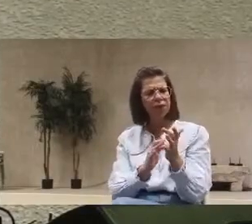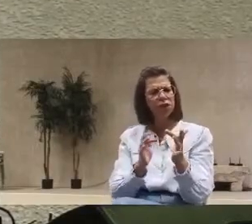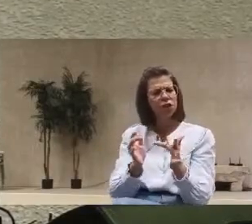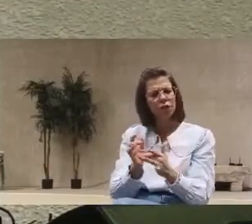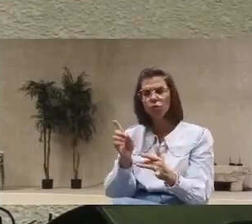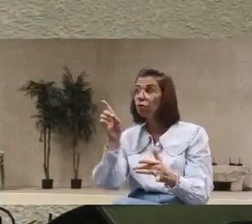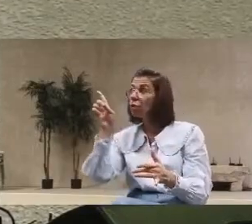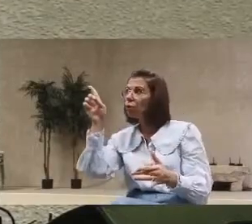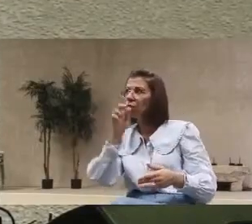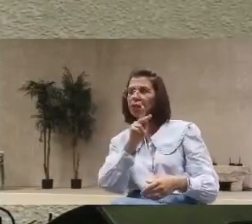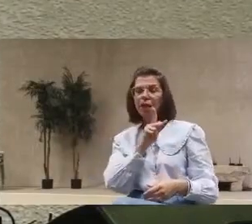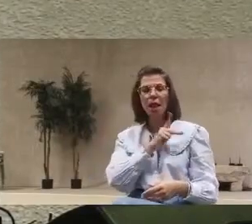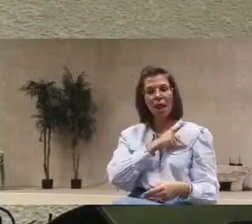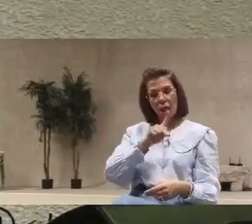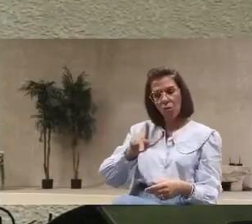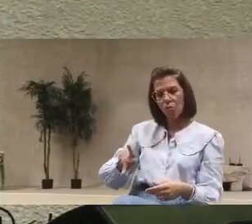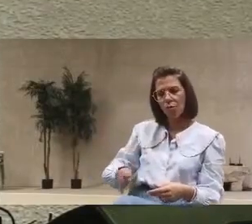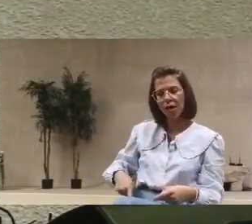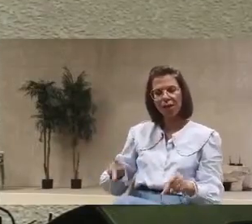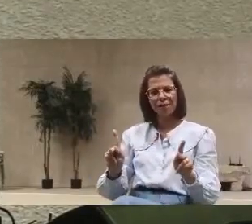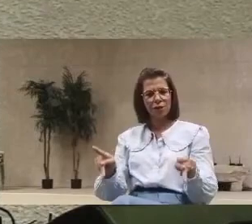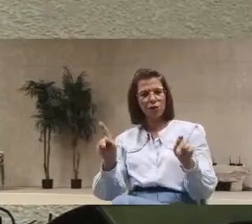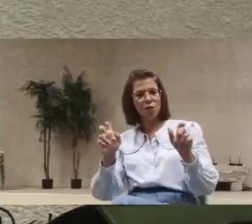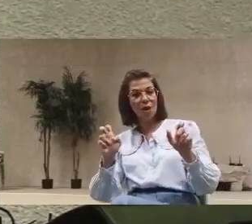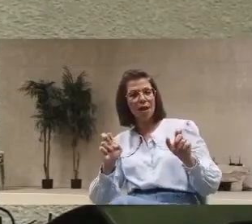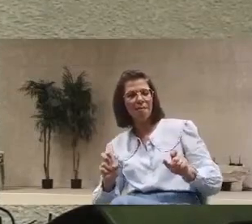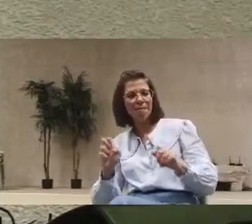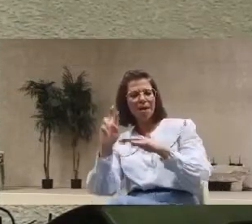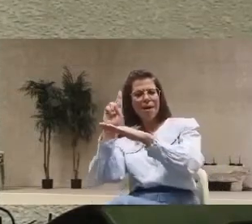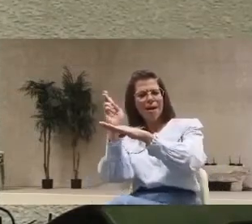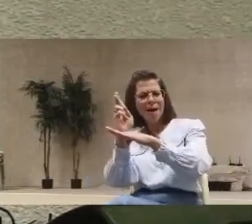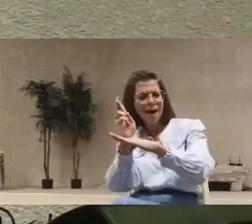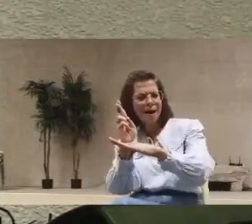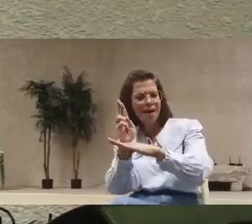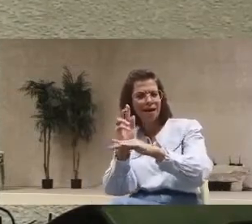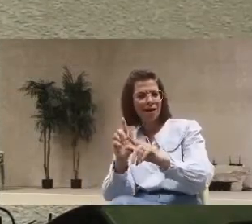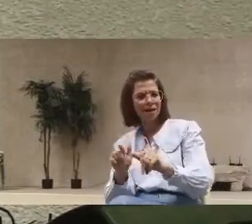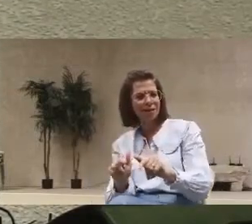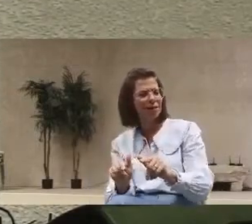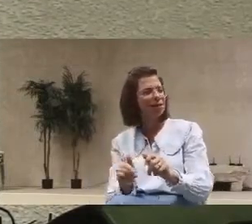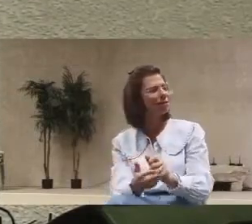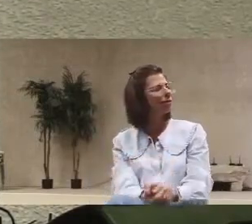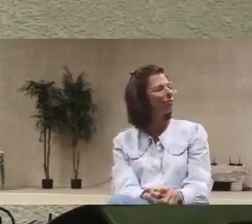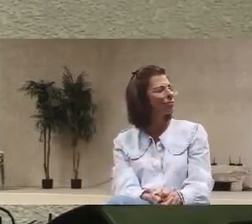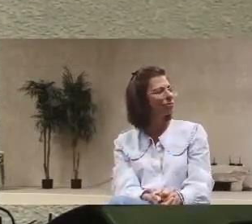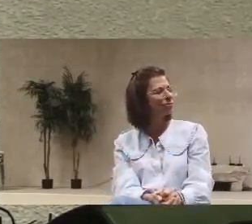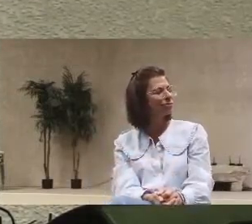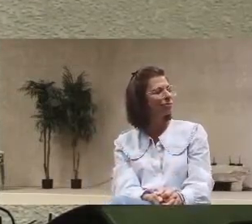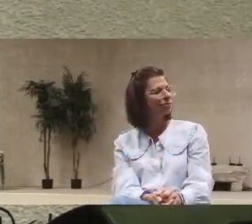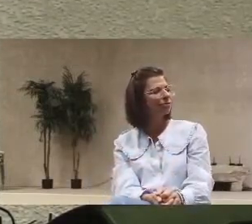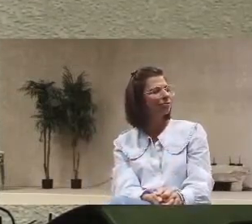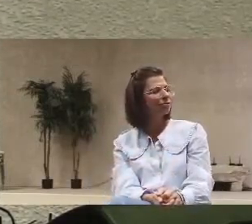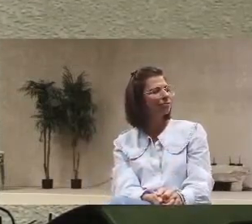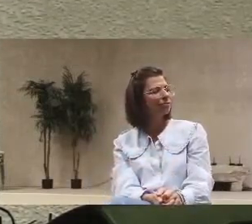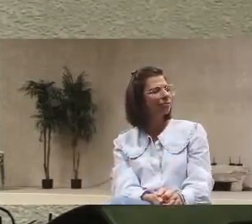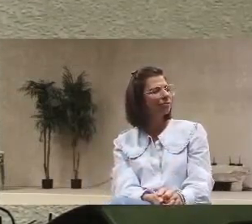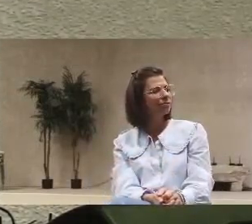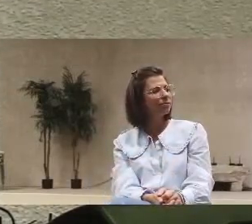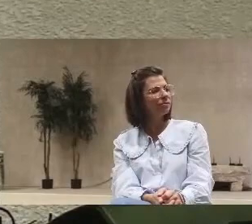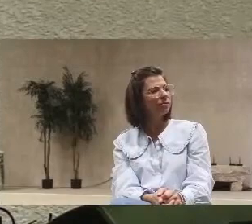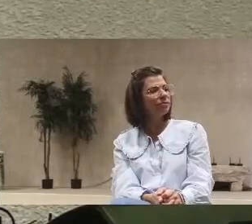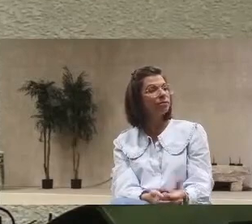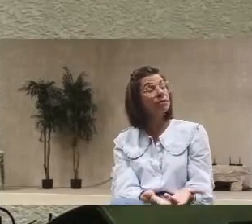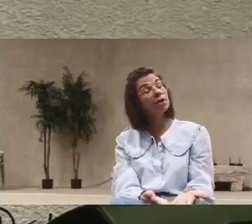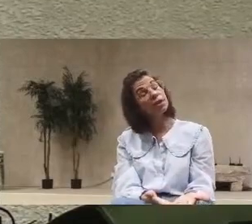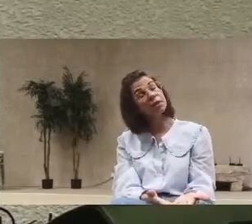établir son règne. Amen. C'est pourquoi quand Jésus règne sur une